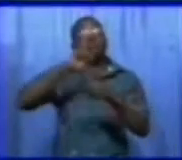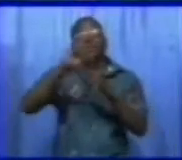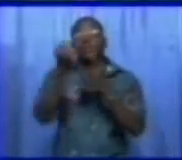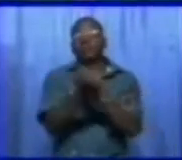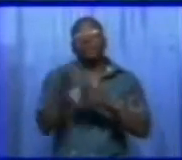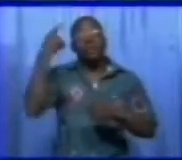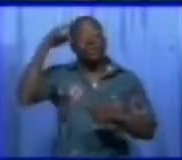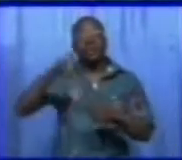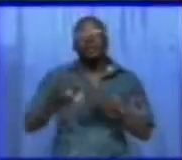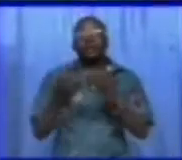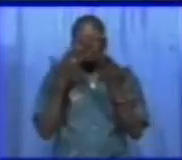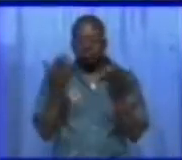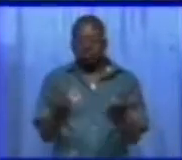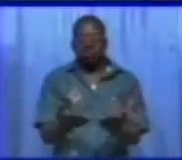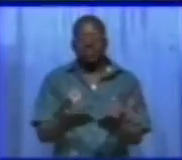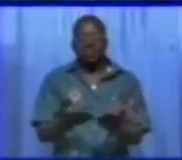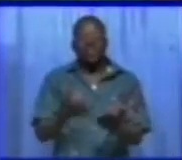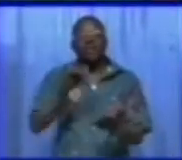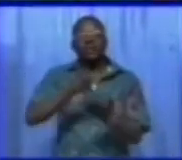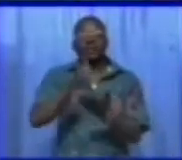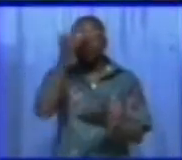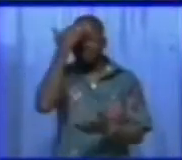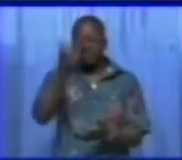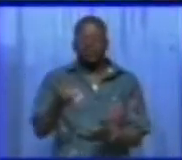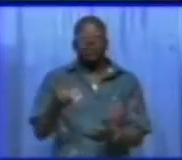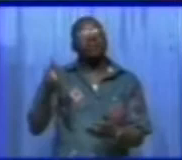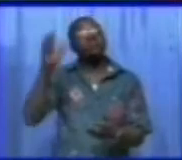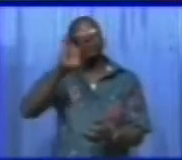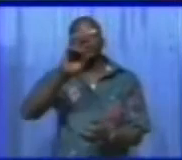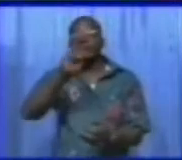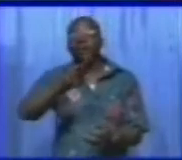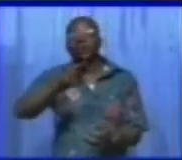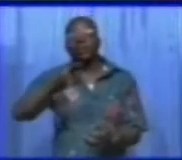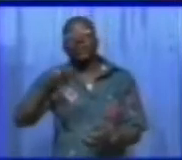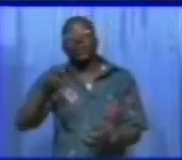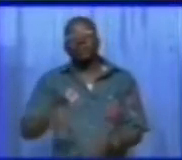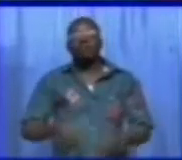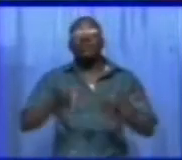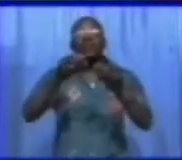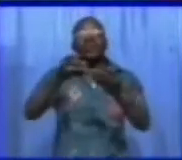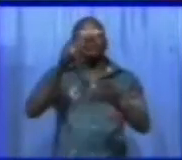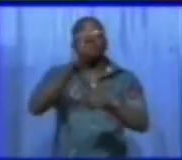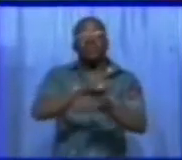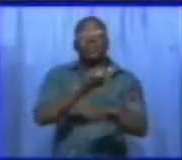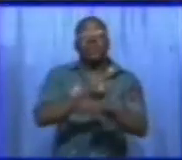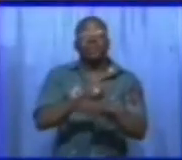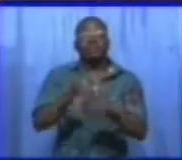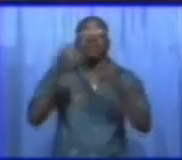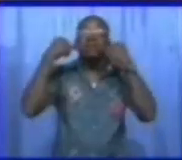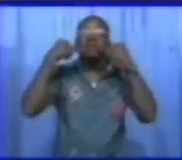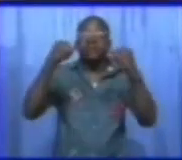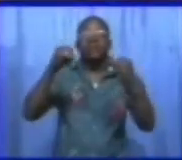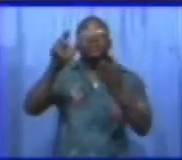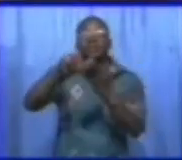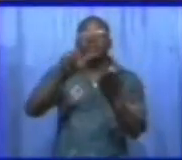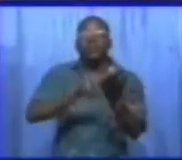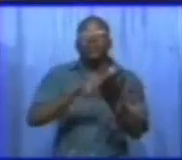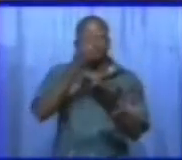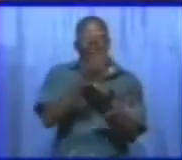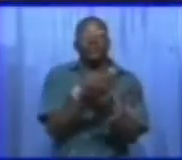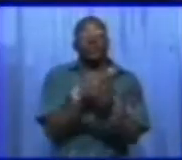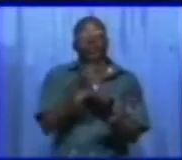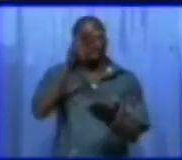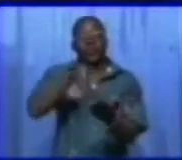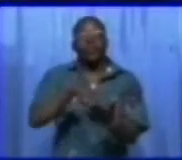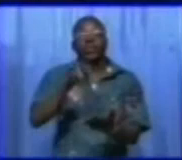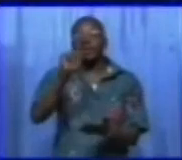les concernant. C'est ainsi que le cabinet Pierre Abadi s'est donné pour tâche de les informer sur la loi des finances